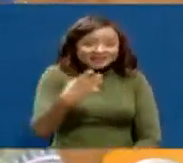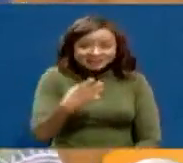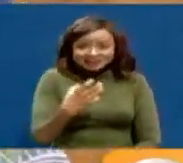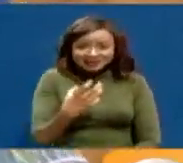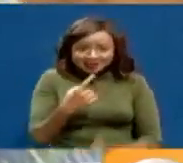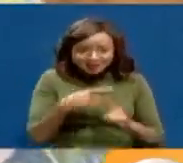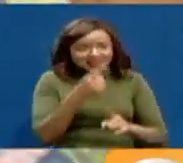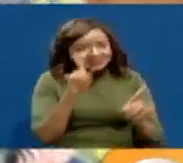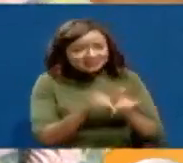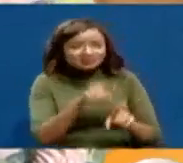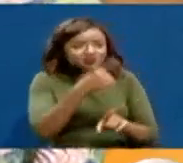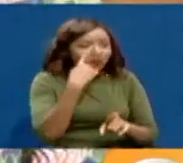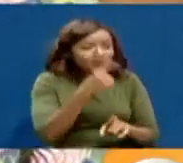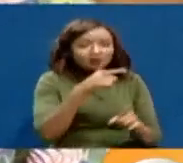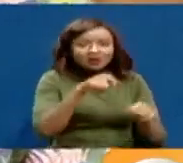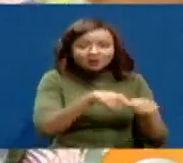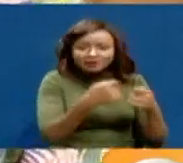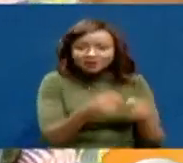sisi.